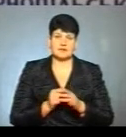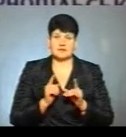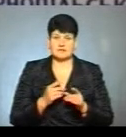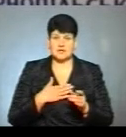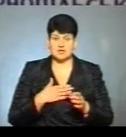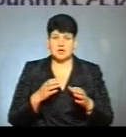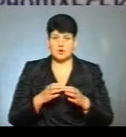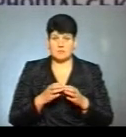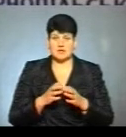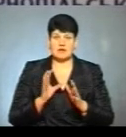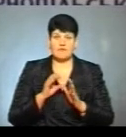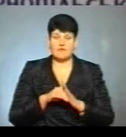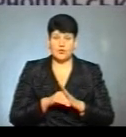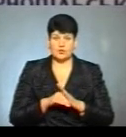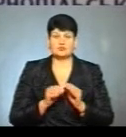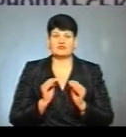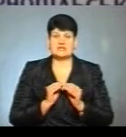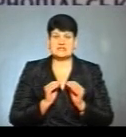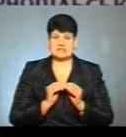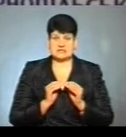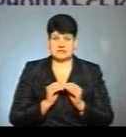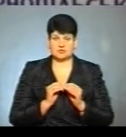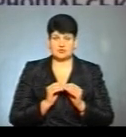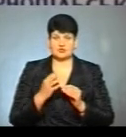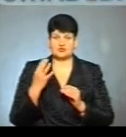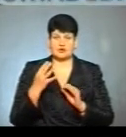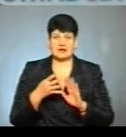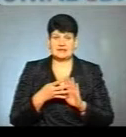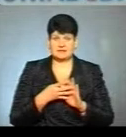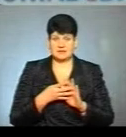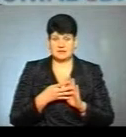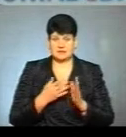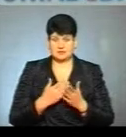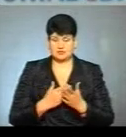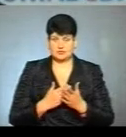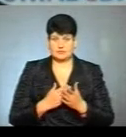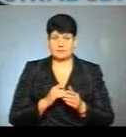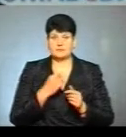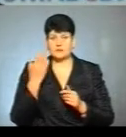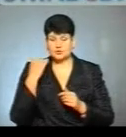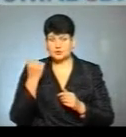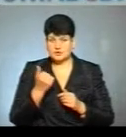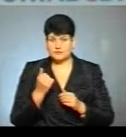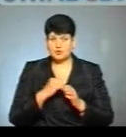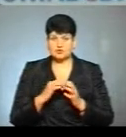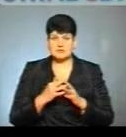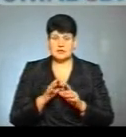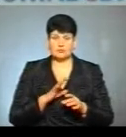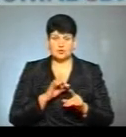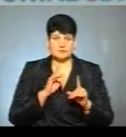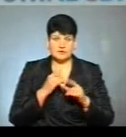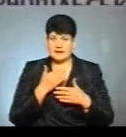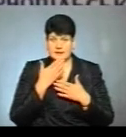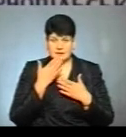наша громада входить в чільну десятку 49 існуючих. Минулого тижня в кожному селі відбулися збори. Я, на жаль, не